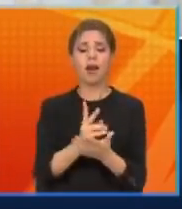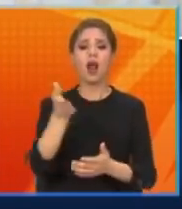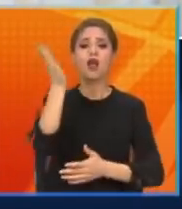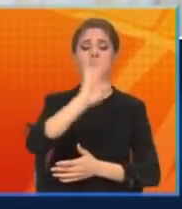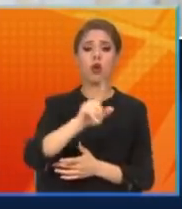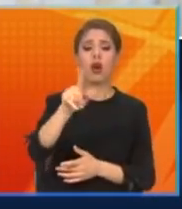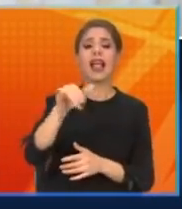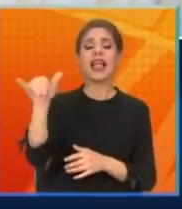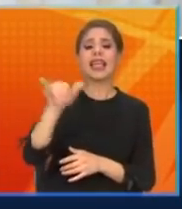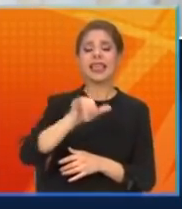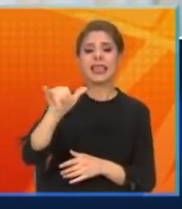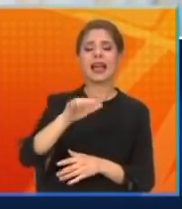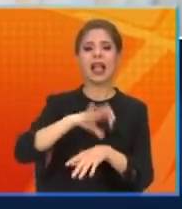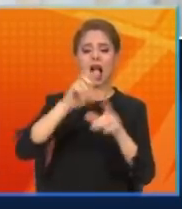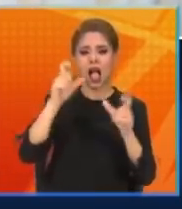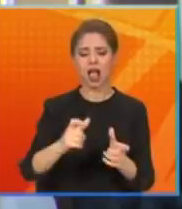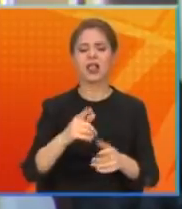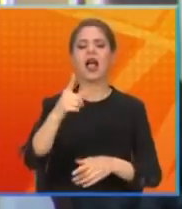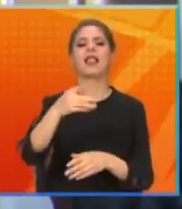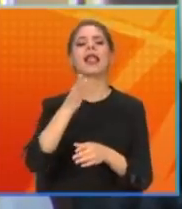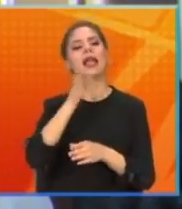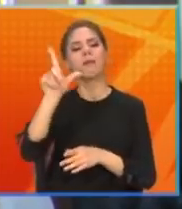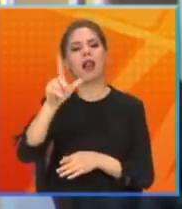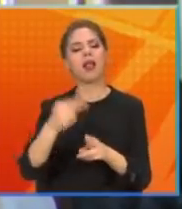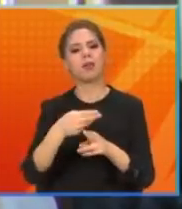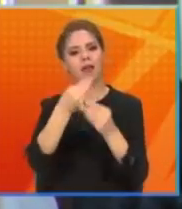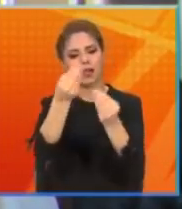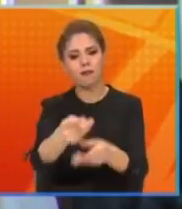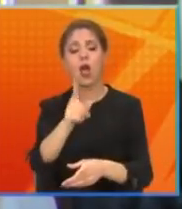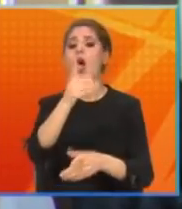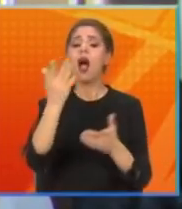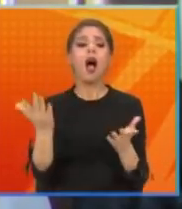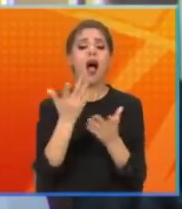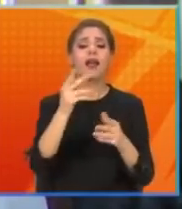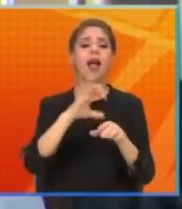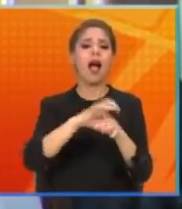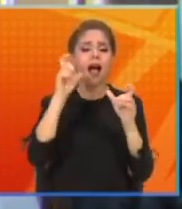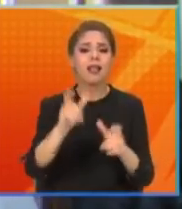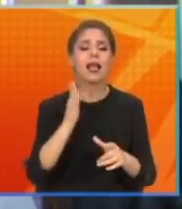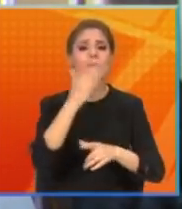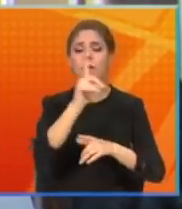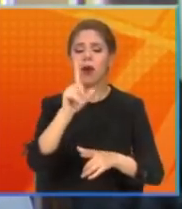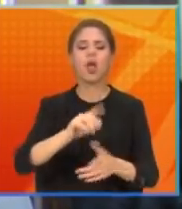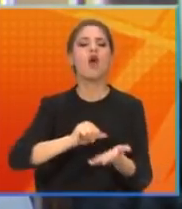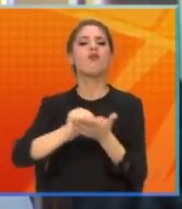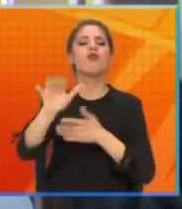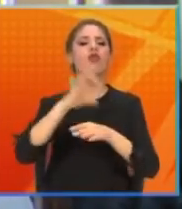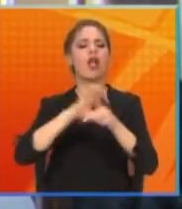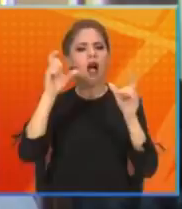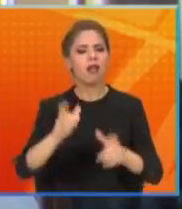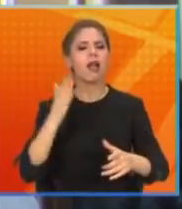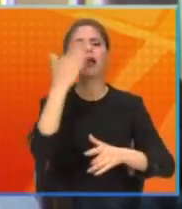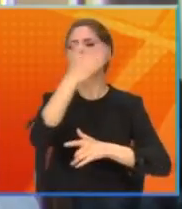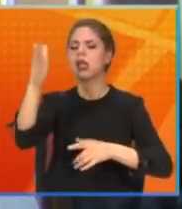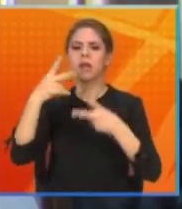efendim en yakın sağlık kuruluşuna gitmeniz tavsiye edilebiliyor. Hangi hastanelere gitmeliyiz? Evet, tüm hastanelere gidebilirsiniz. Eğer